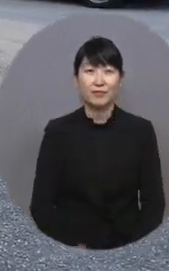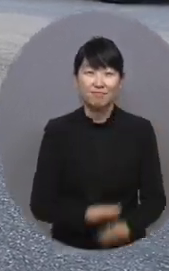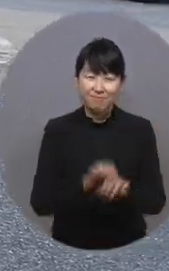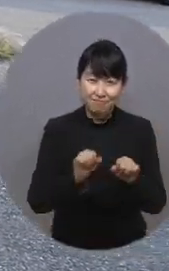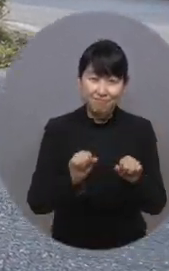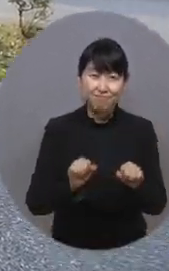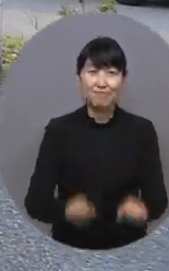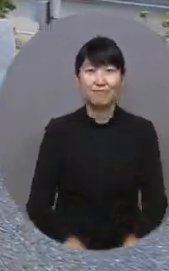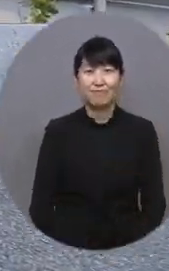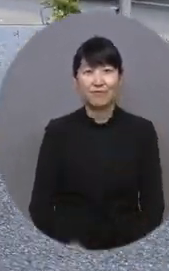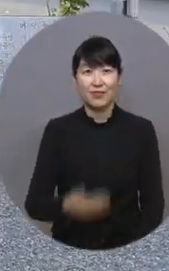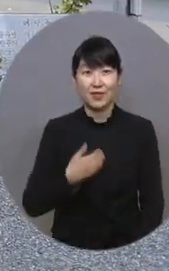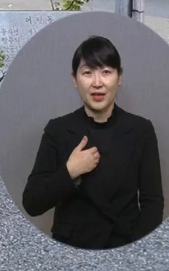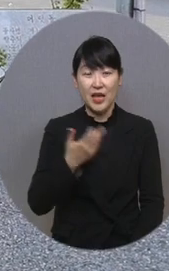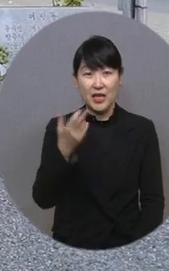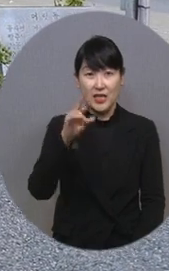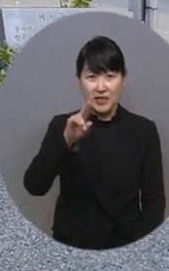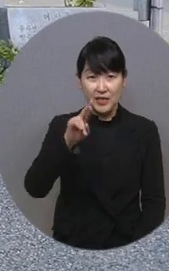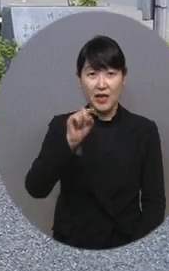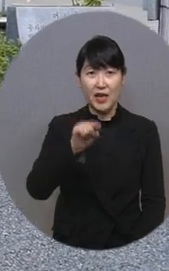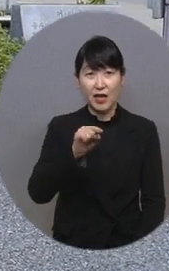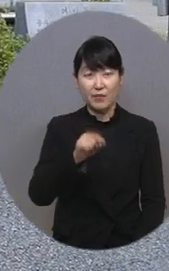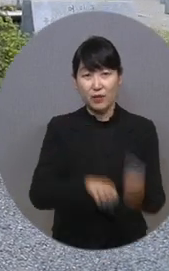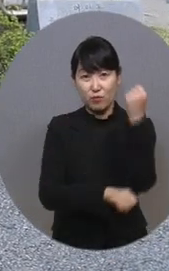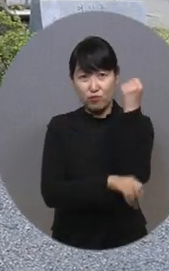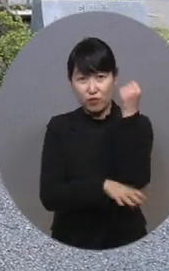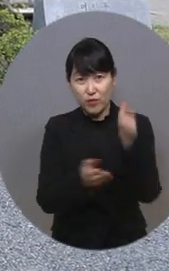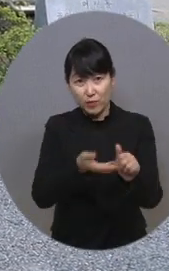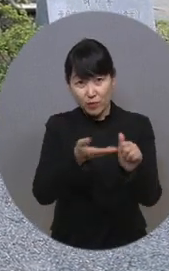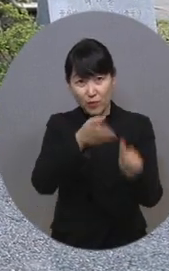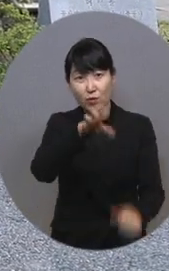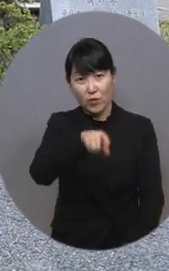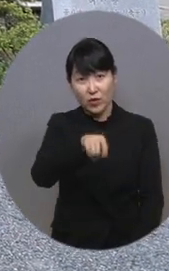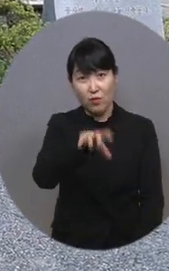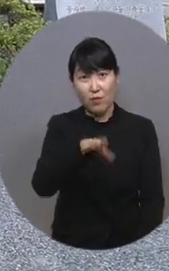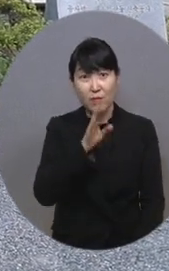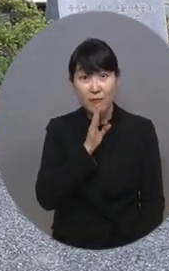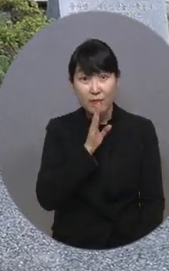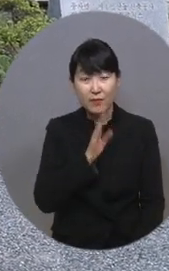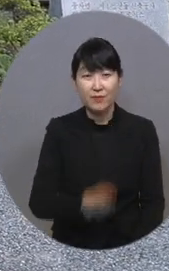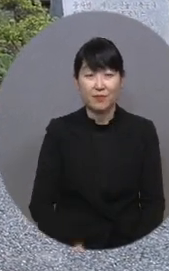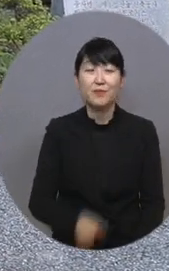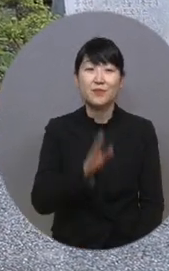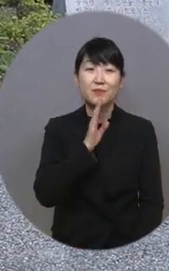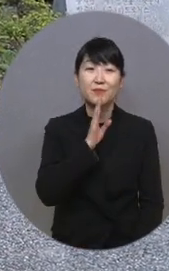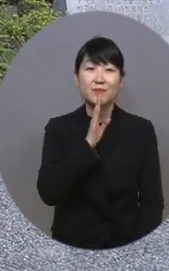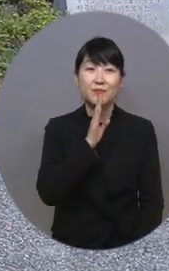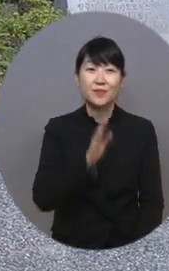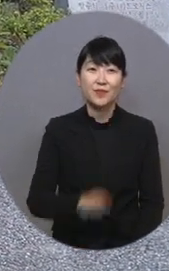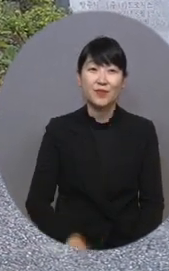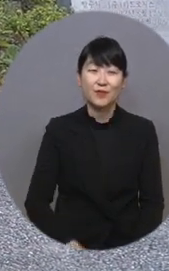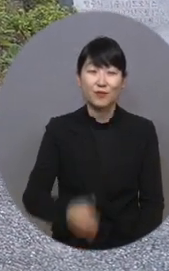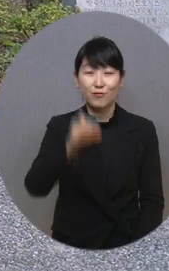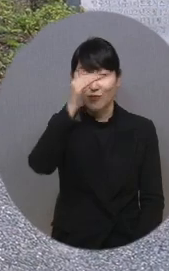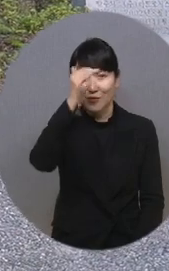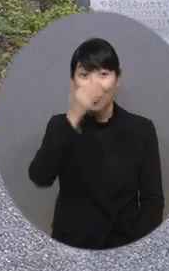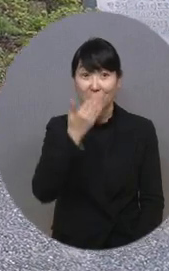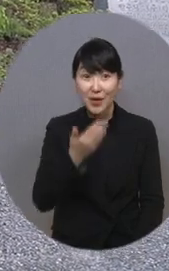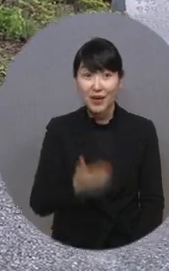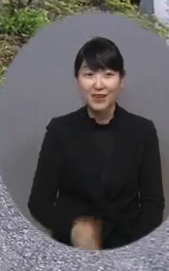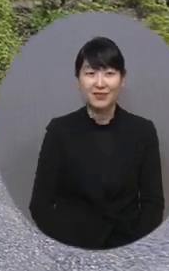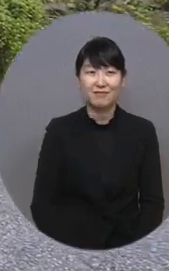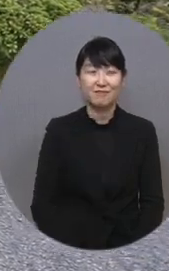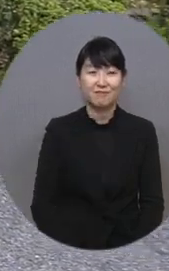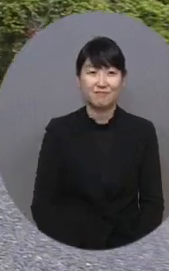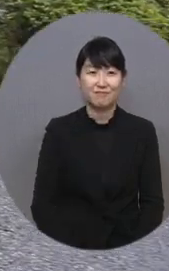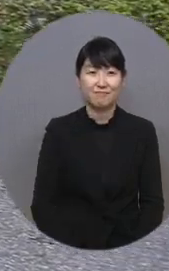아, 제가 네. 산삼 배양근 네. 만드는 데가 여기 있다 그래서 왔는데. 잘 오셨습니다. 아, 한번 구경할 수 있을까요? 네, 한번